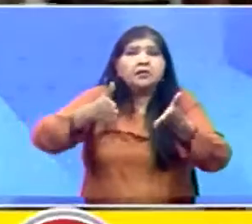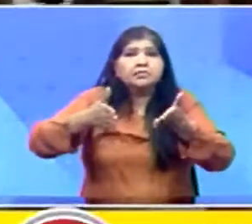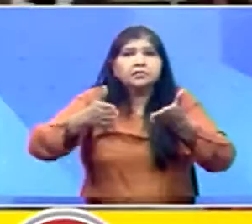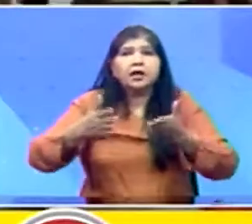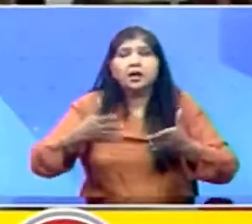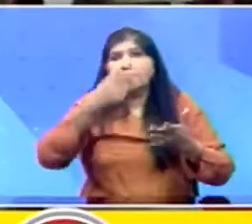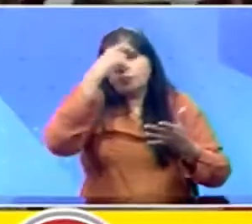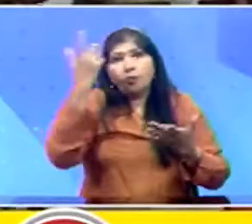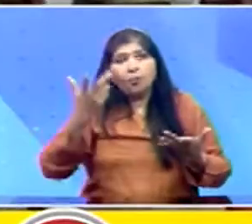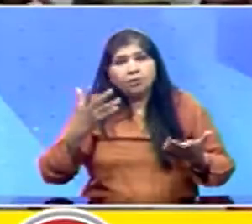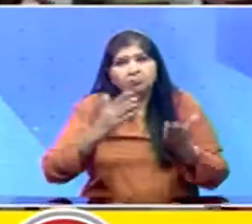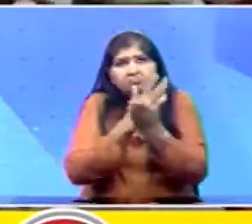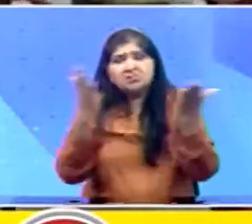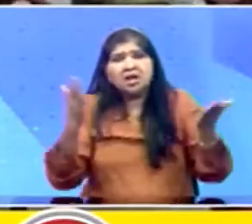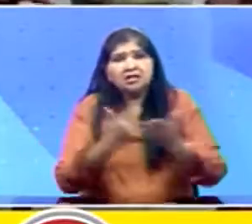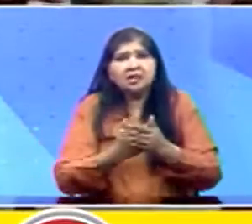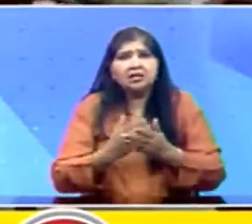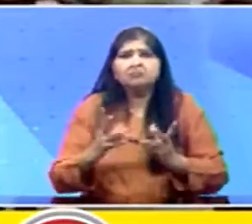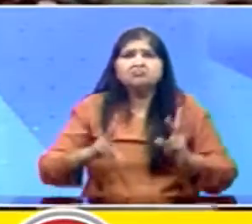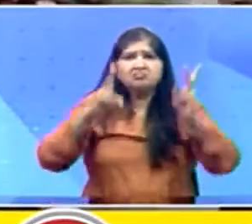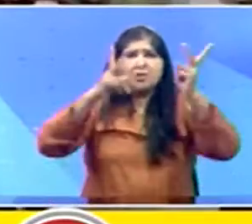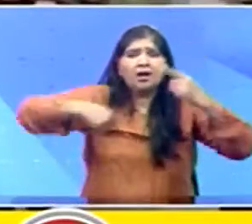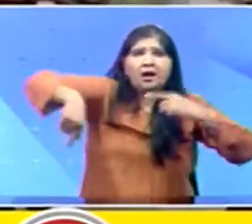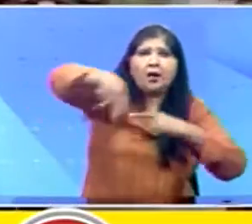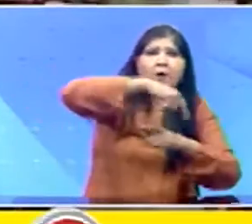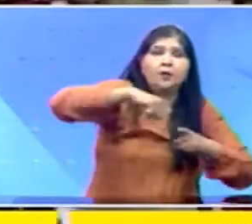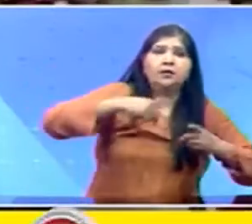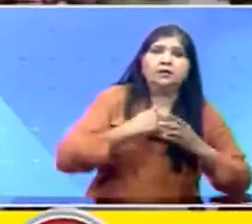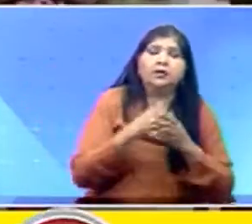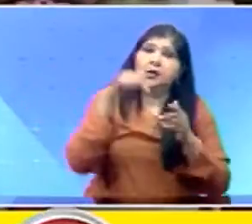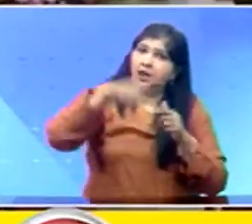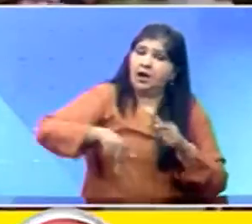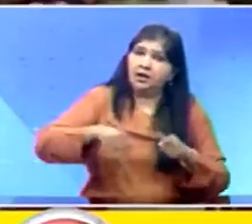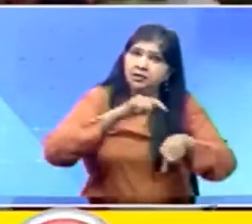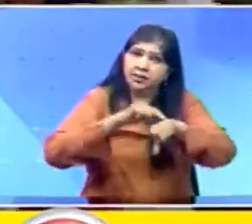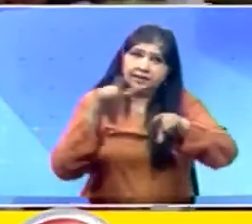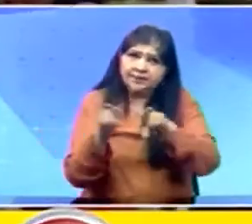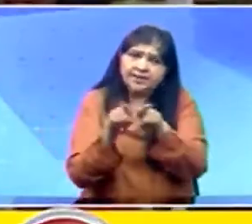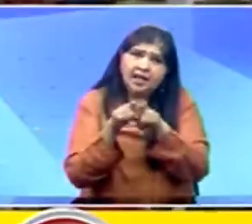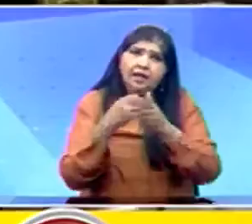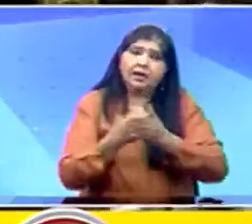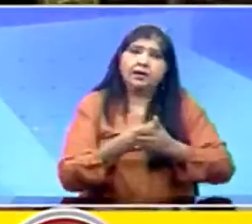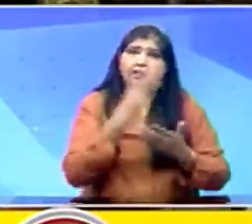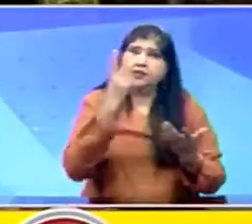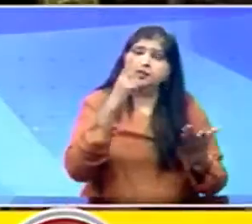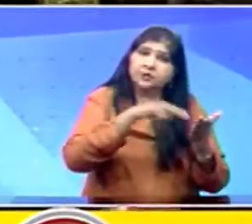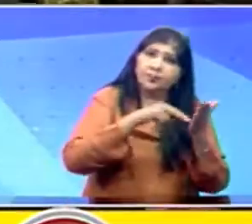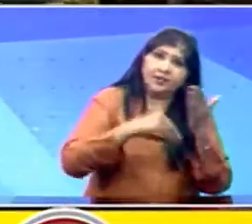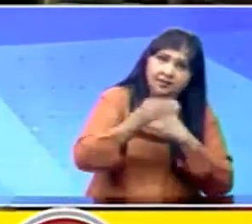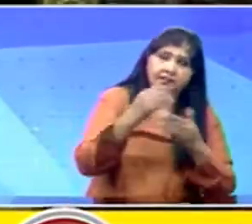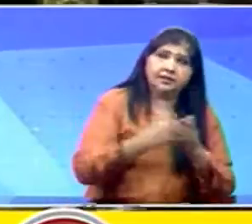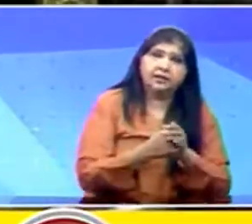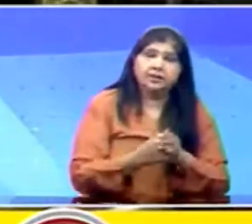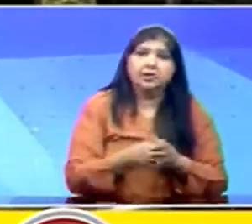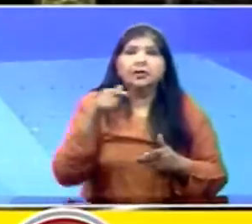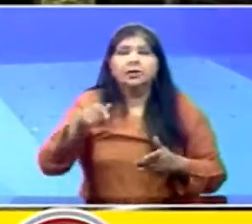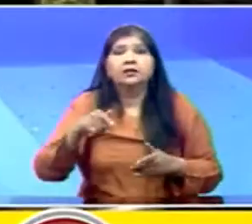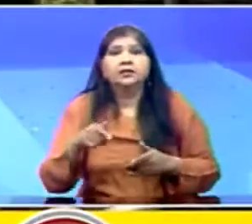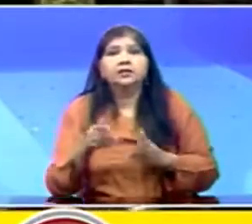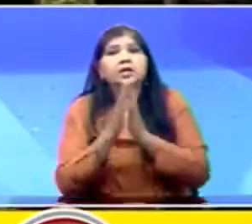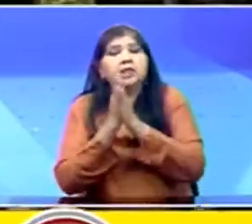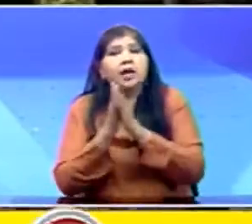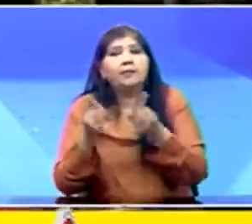जंगलों से घिरा रहता था. आज भी लोग जब इन यात्राओं में जाते हैं तो उसे